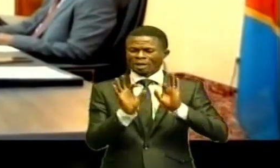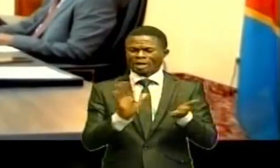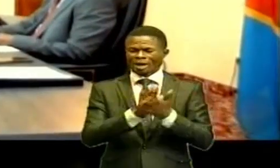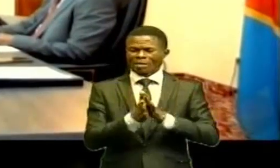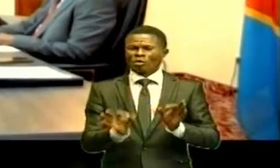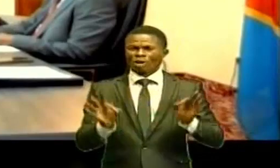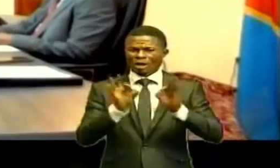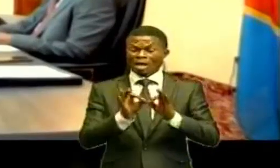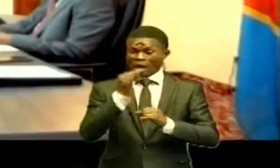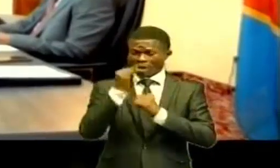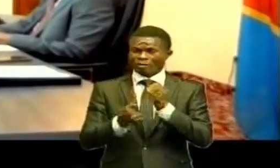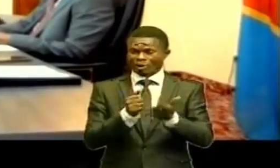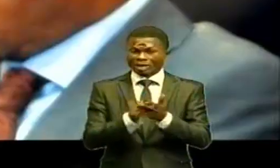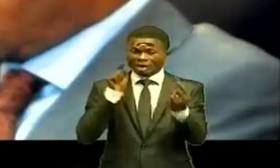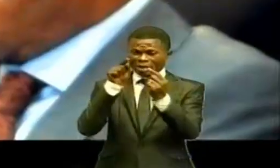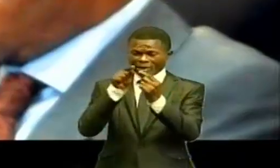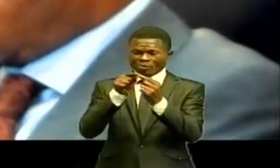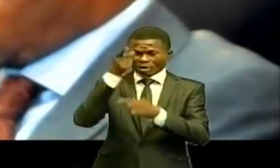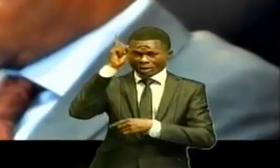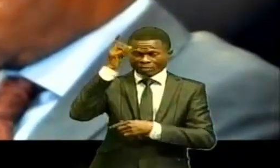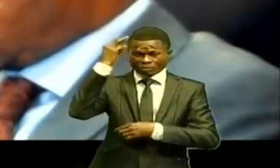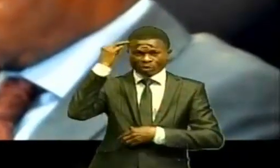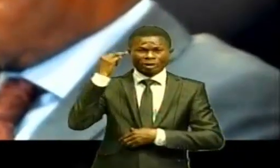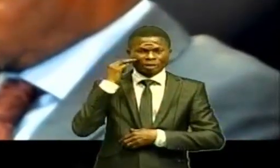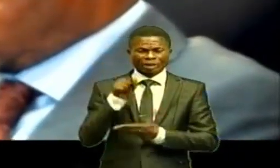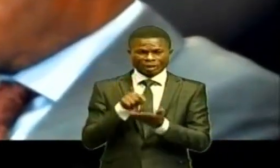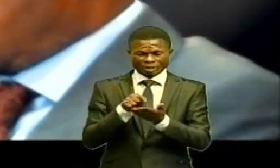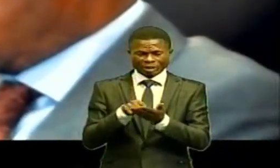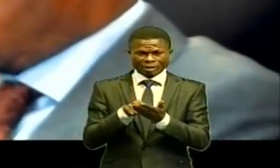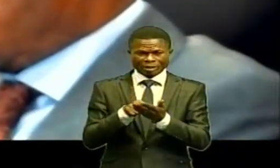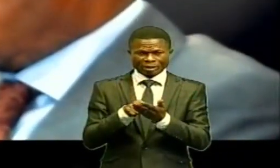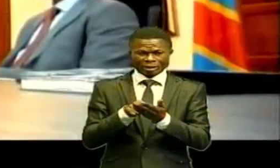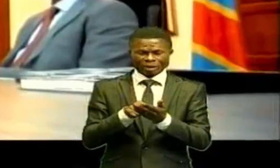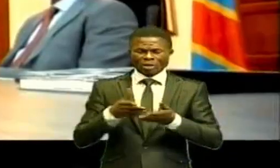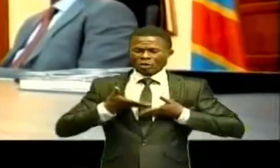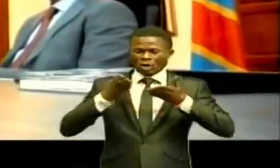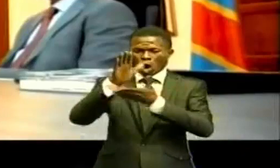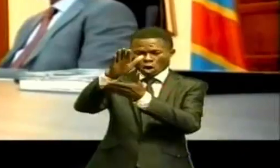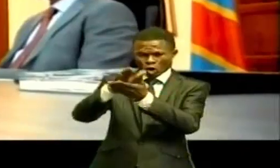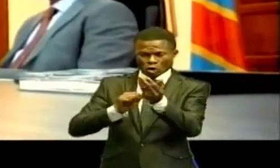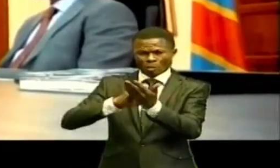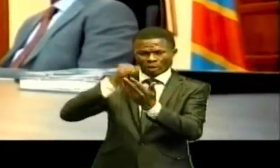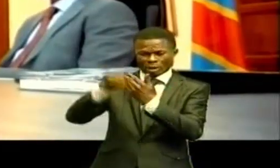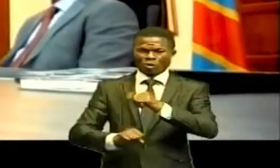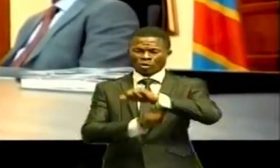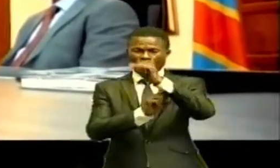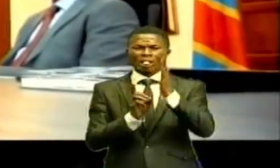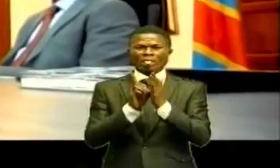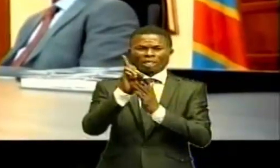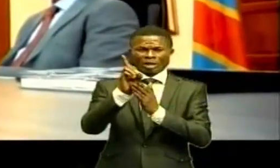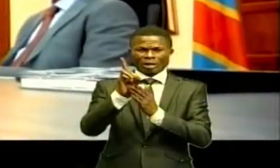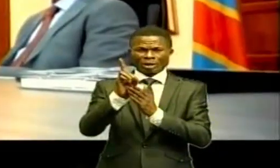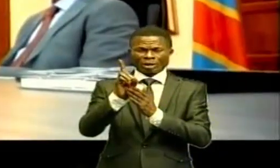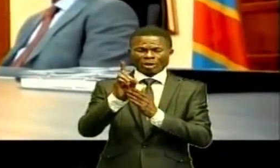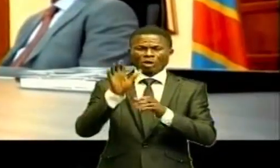car à terme, l'objectif visé par le ministère est de s'inspirer du modèle du projet d'appui au développement des